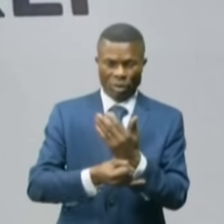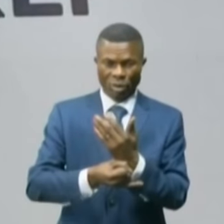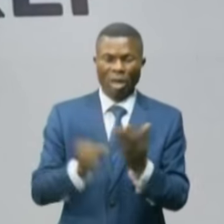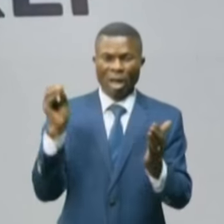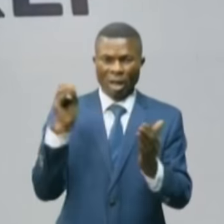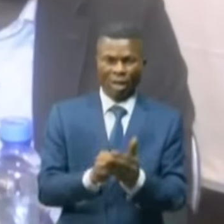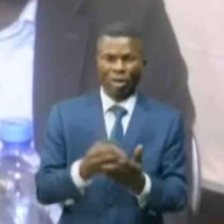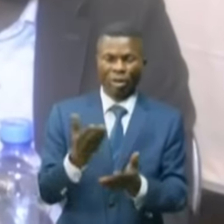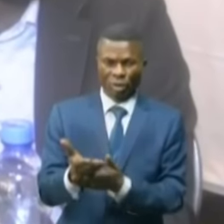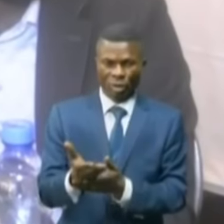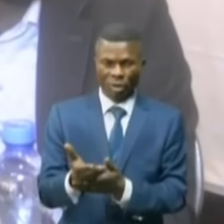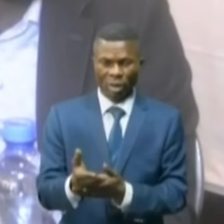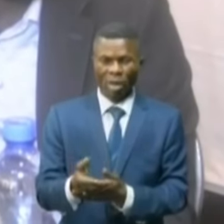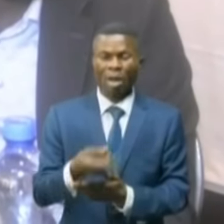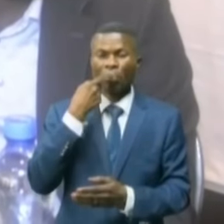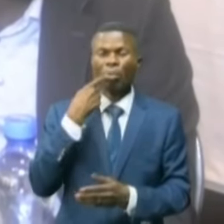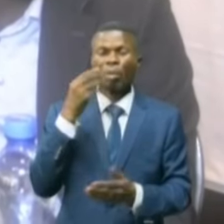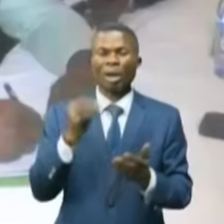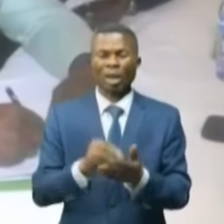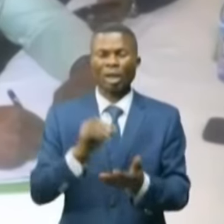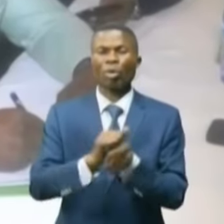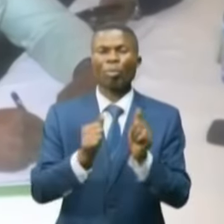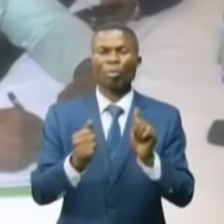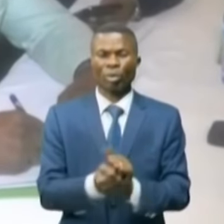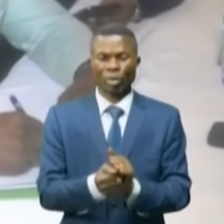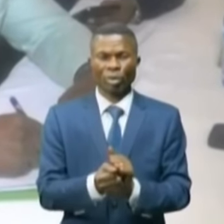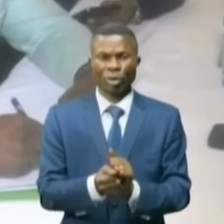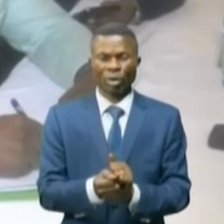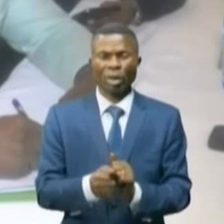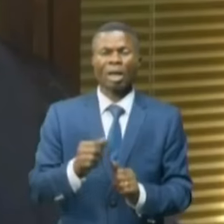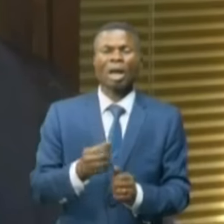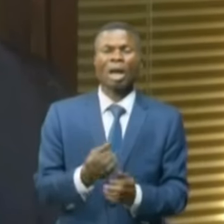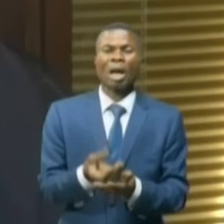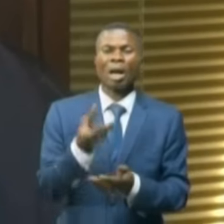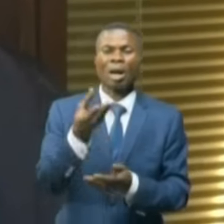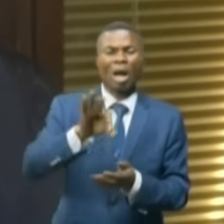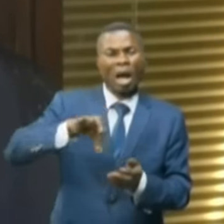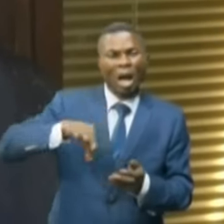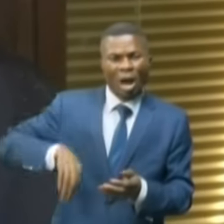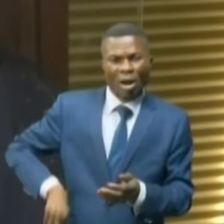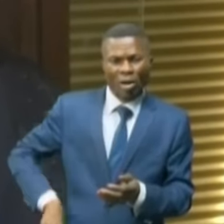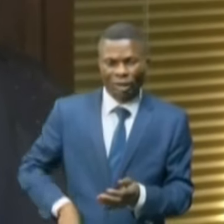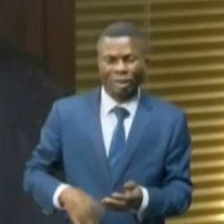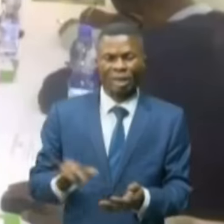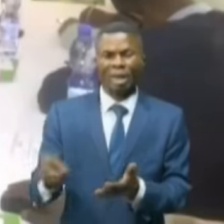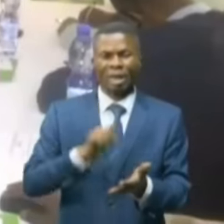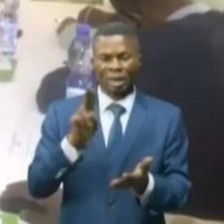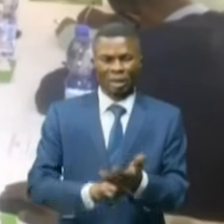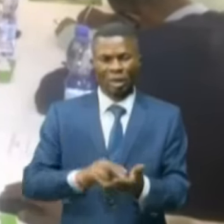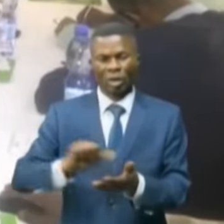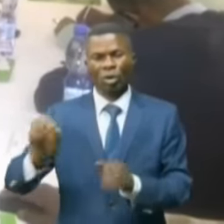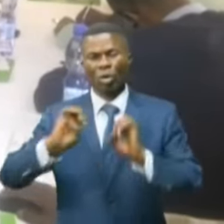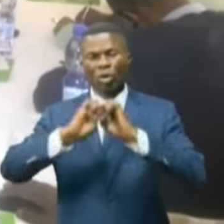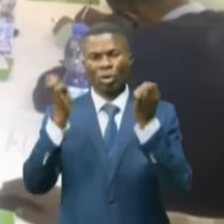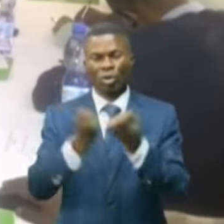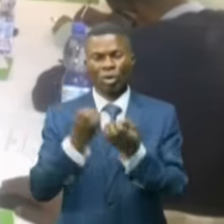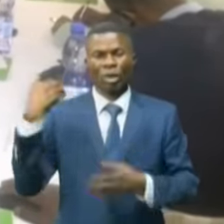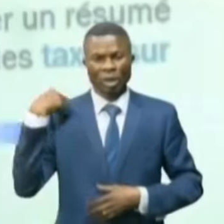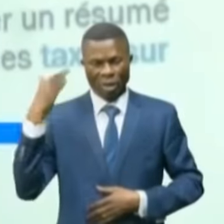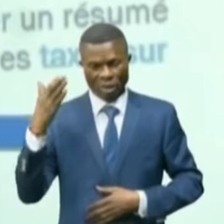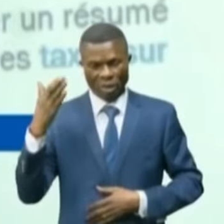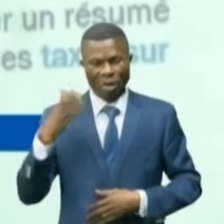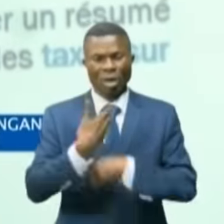encore, il a été également évoqué la question des avances sur la fiscalité que certaines entreprises de l'État